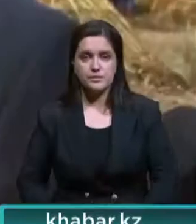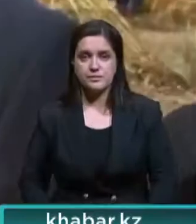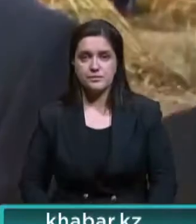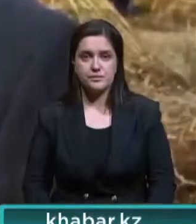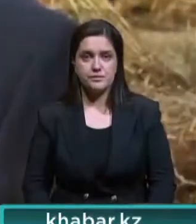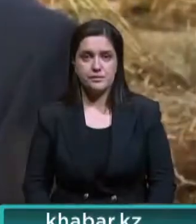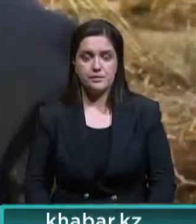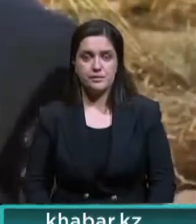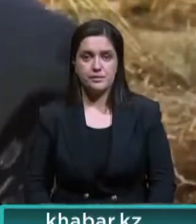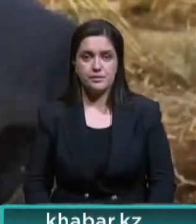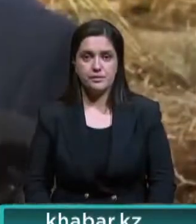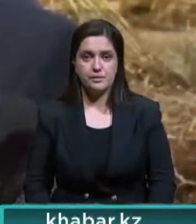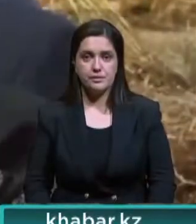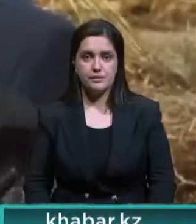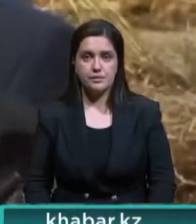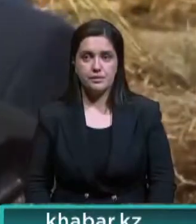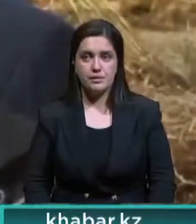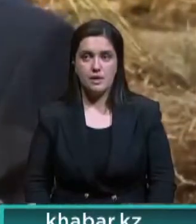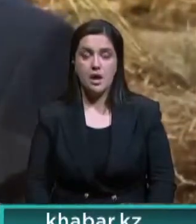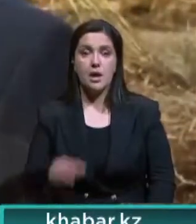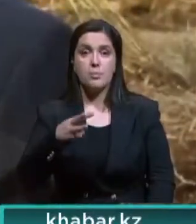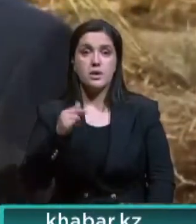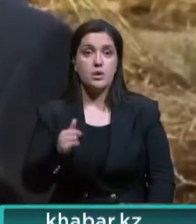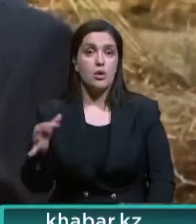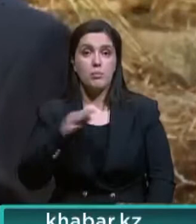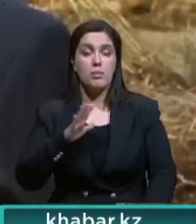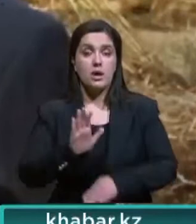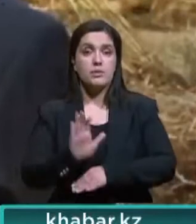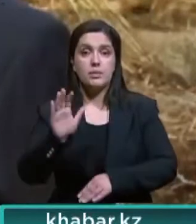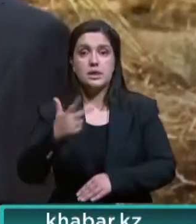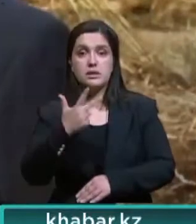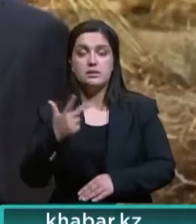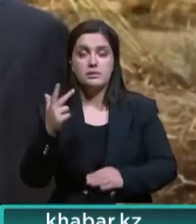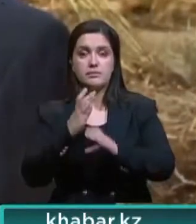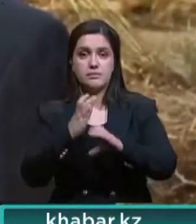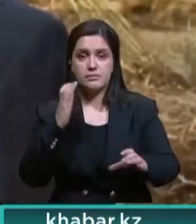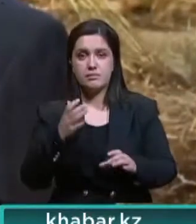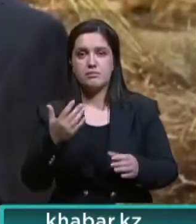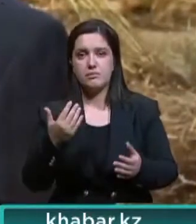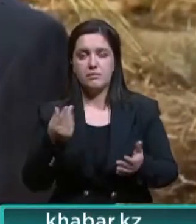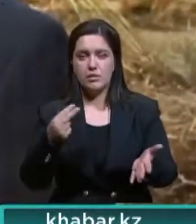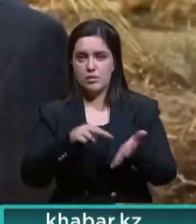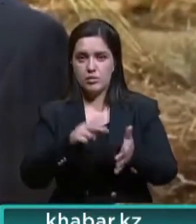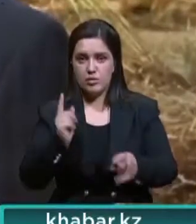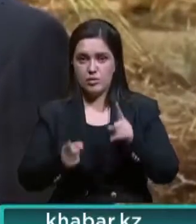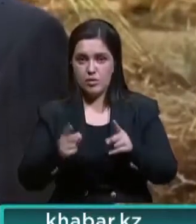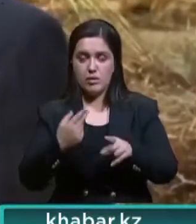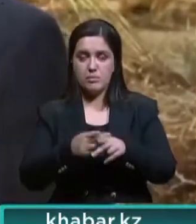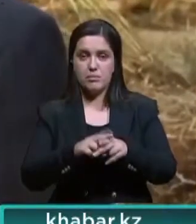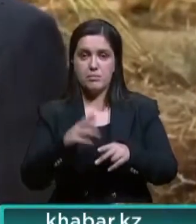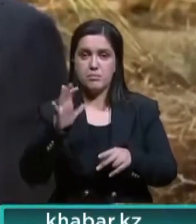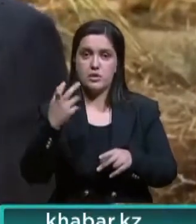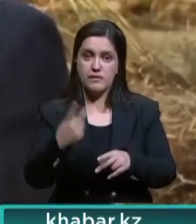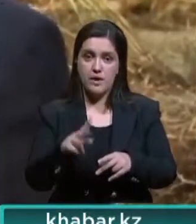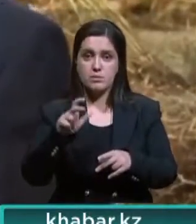на сегодняшний день магисторскую область мы отправили тридцать три вагона по тарифу каждый вагон обходится 515 520 тысяч